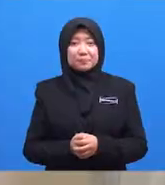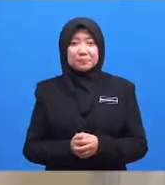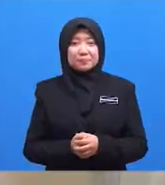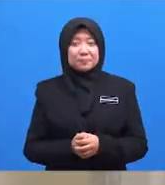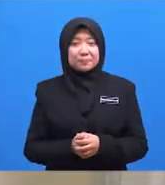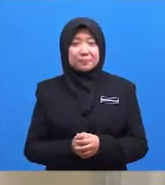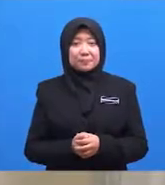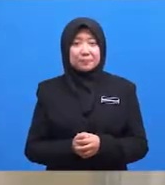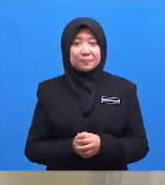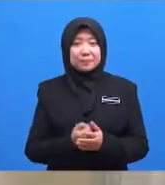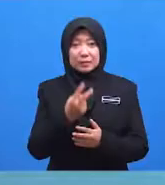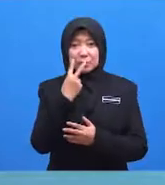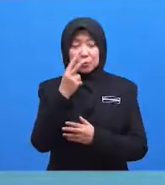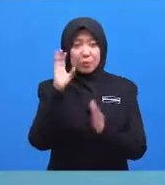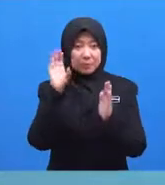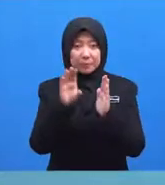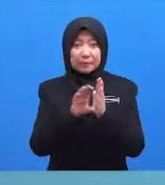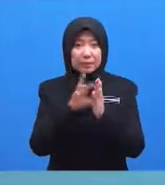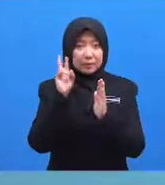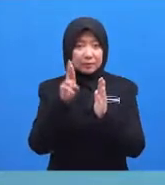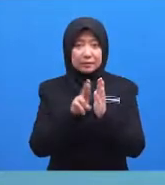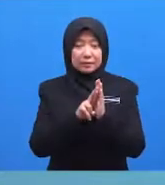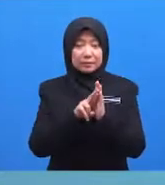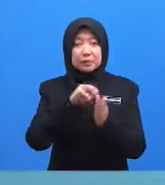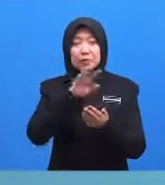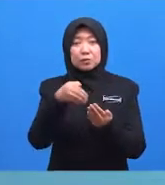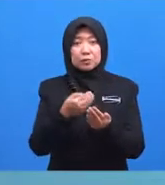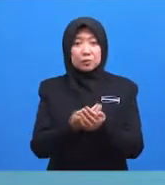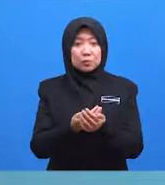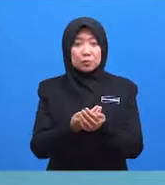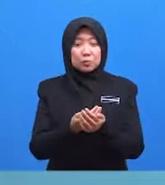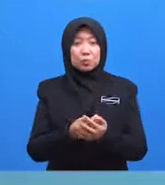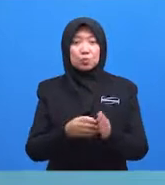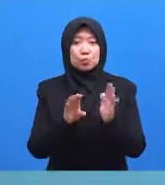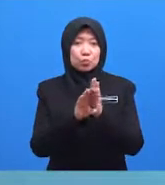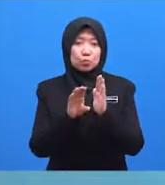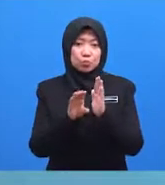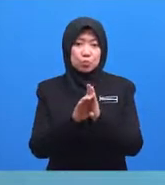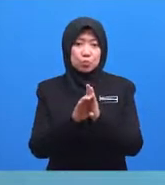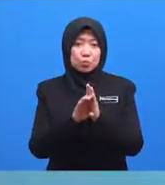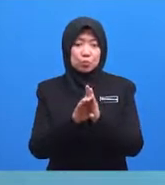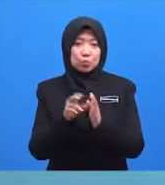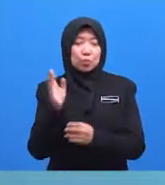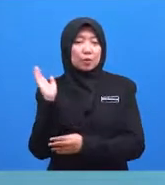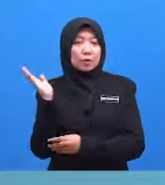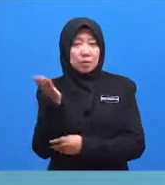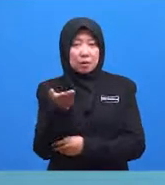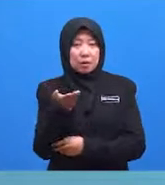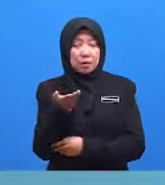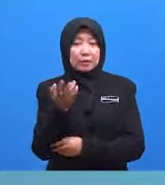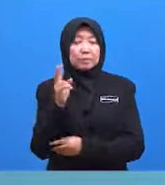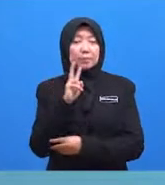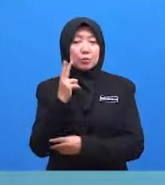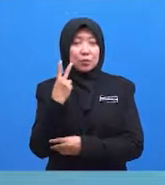Sila lihat pada gambar rajah ini. Semua gambar rajah ini ialah contoh-contoh hidangan pembuka